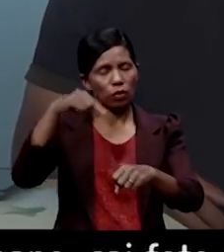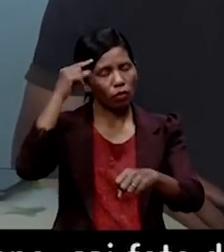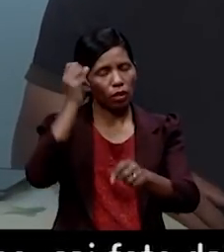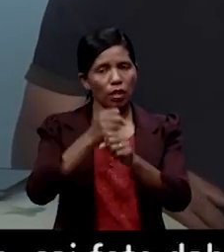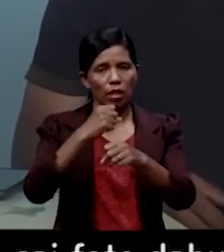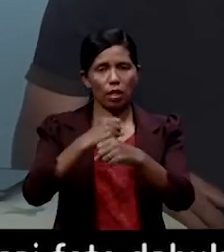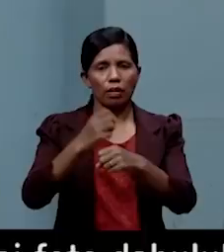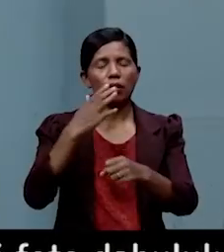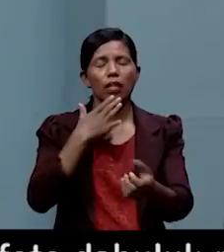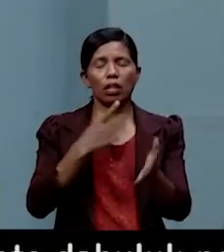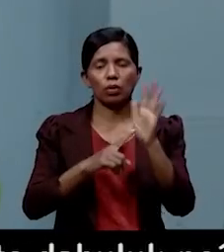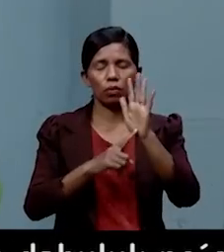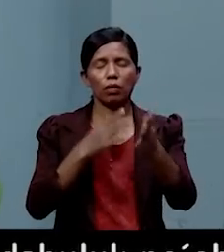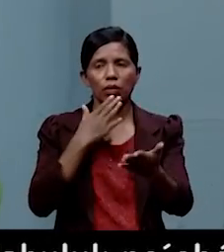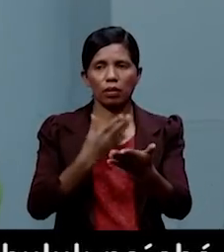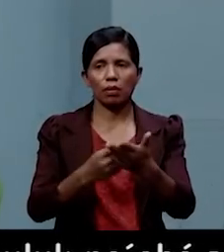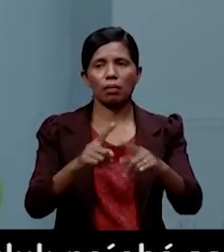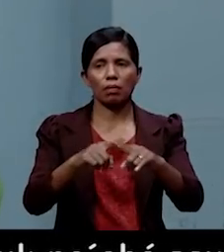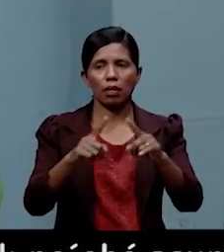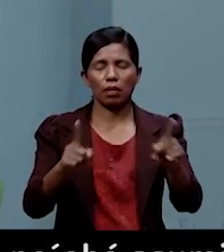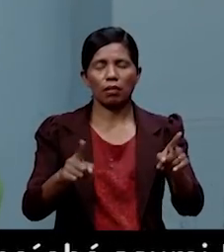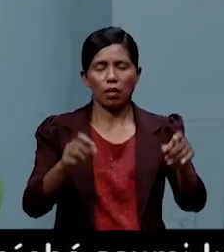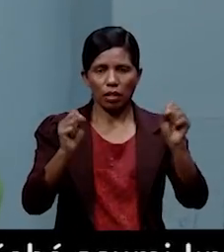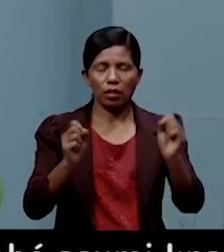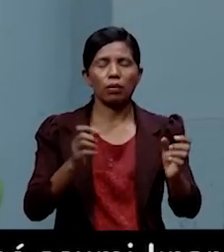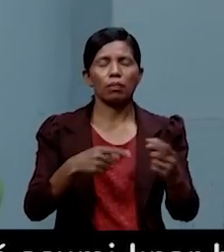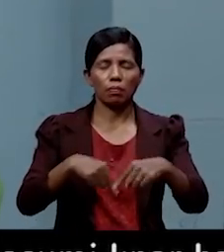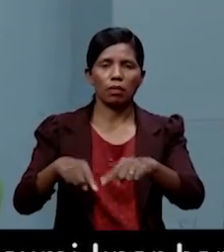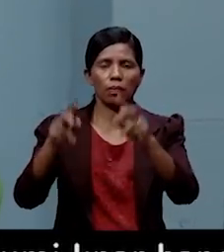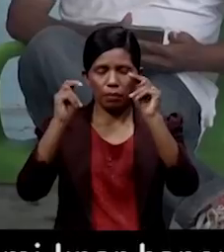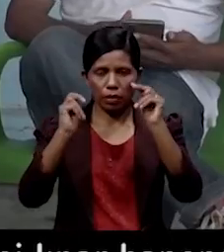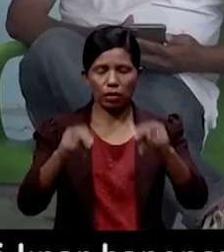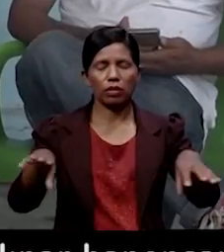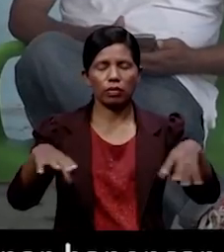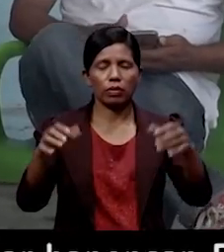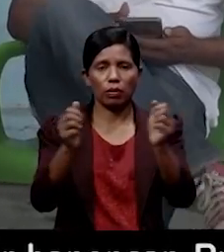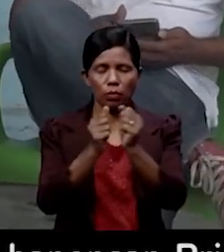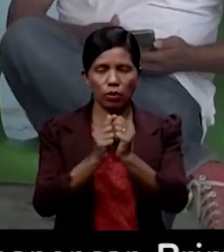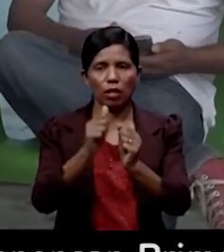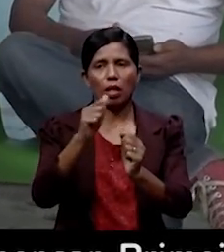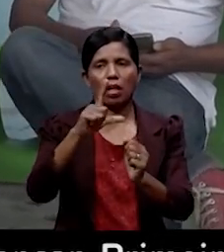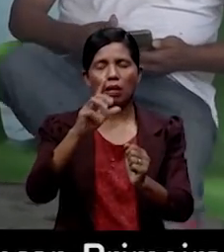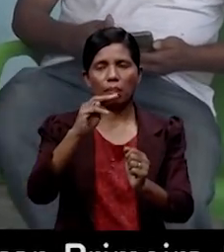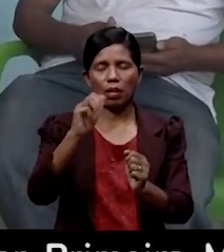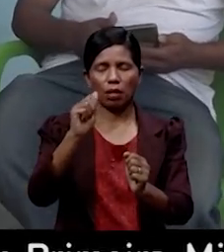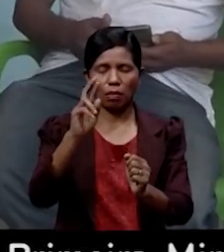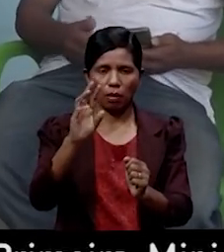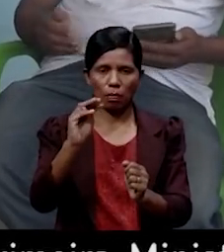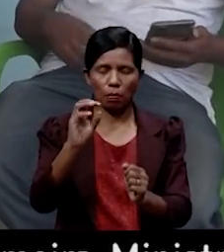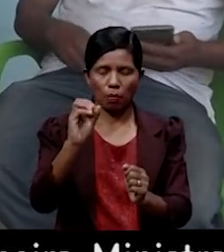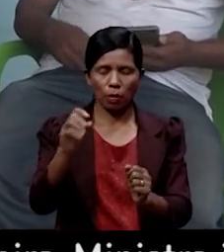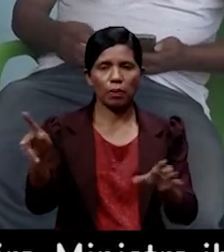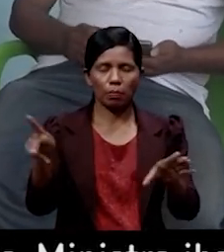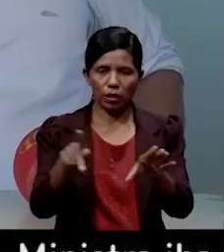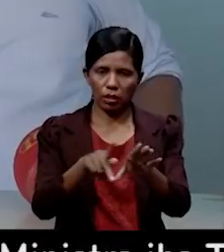iha valor positivo, mai be artista sira nebe atuba precisa iha coordenação ho Alma Moore molo participa. O Waivatu